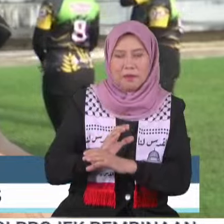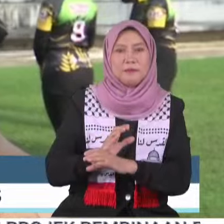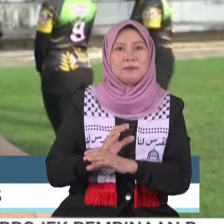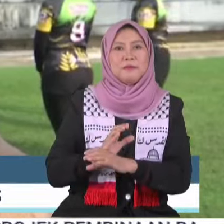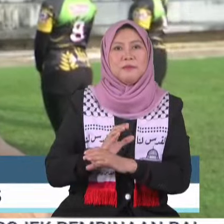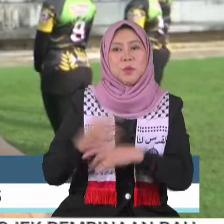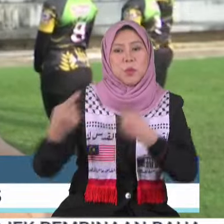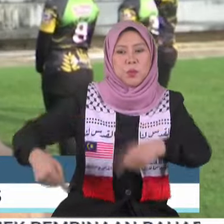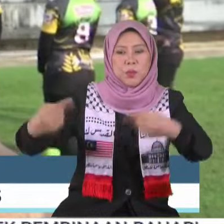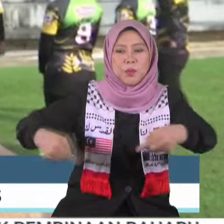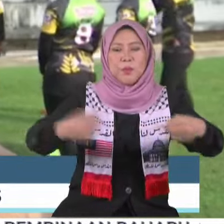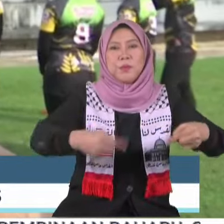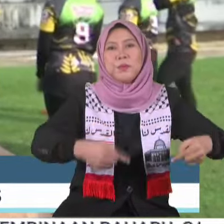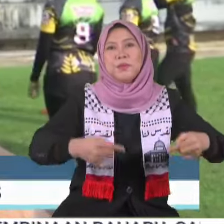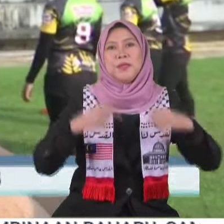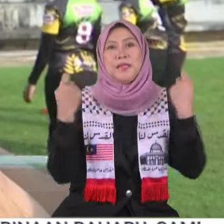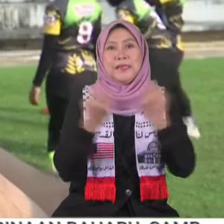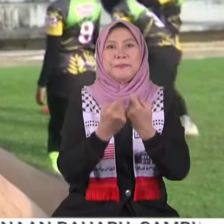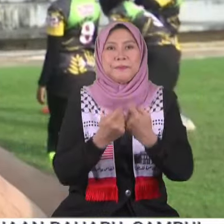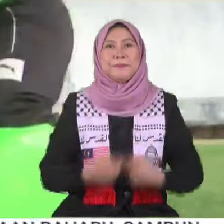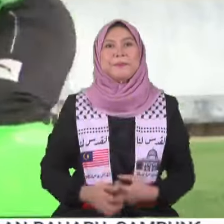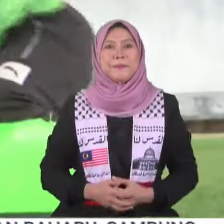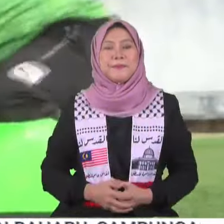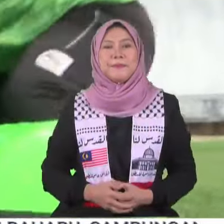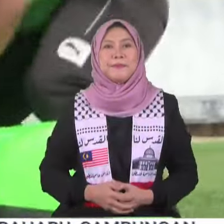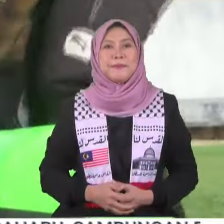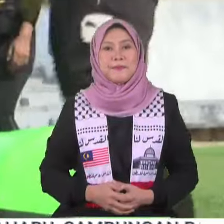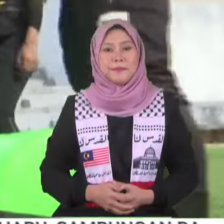yang sengit daripada pasukan-pasukan lawan.